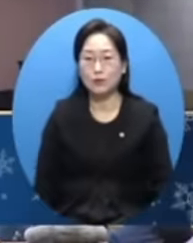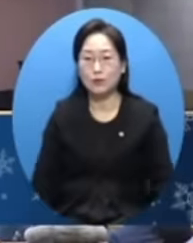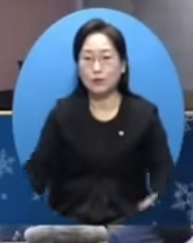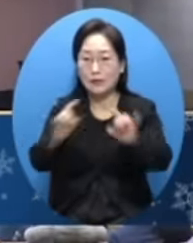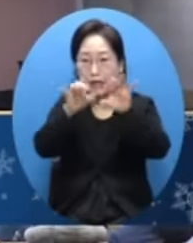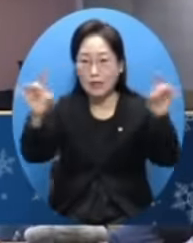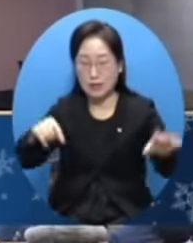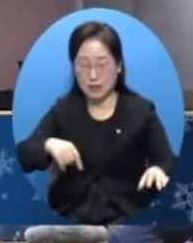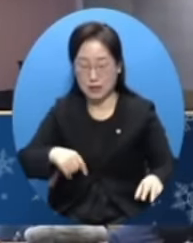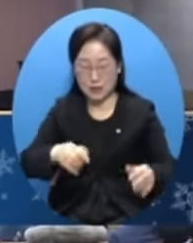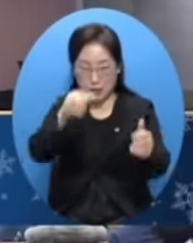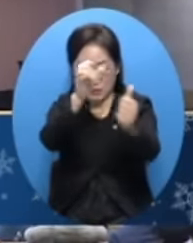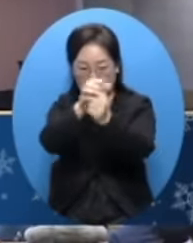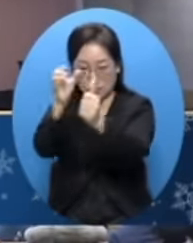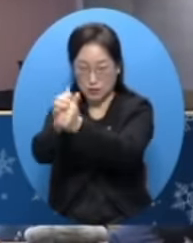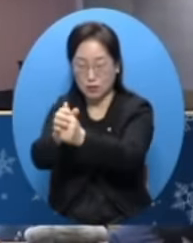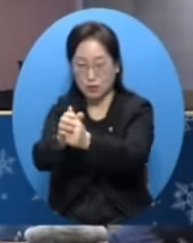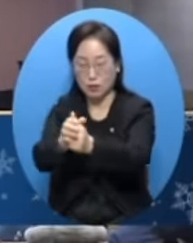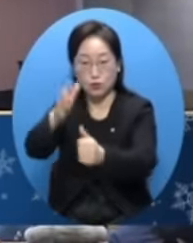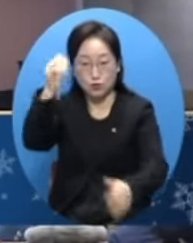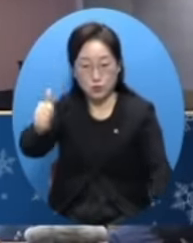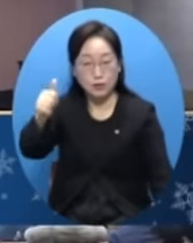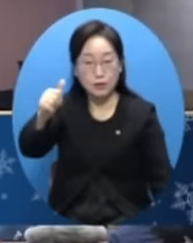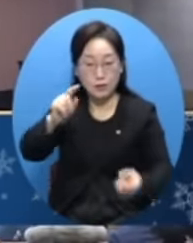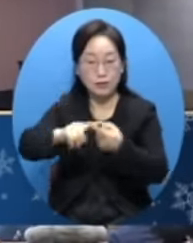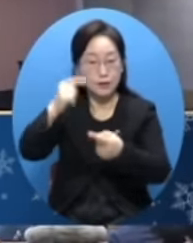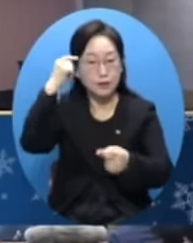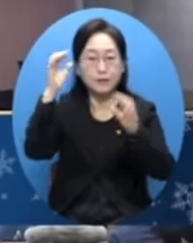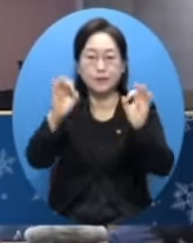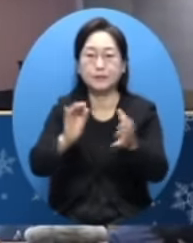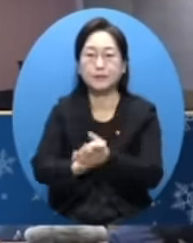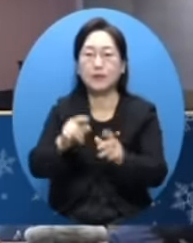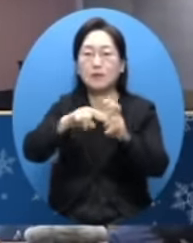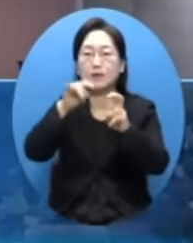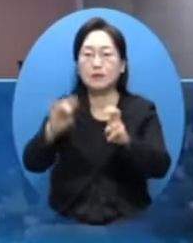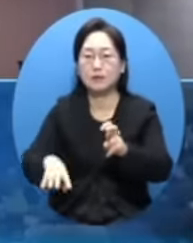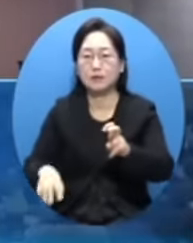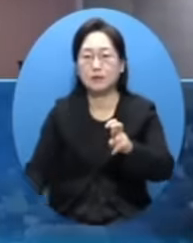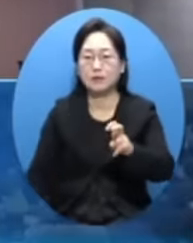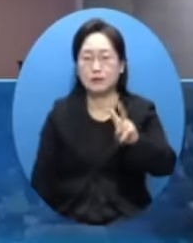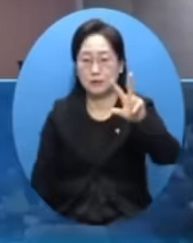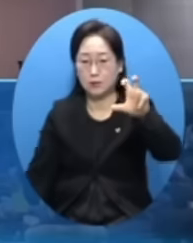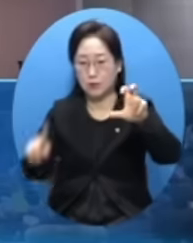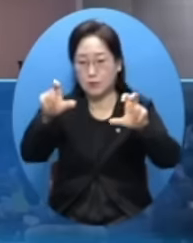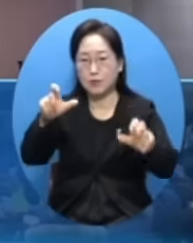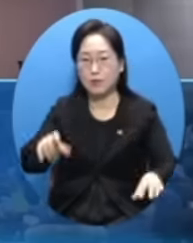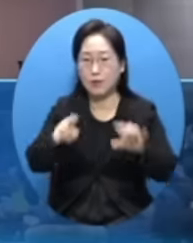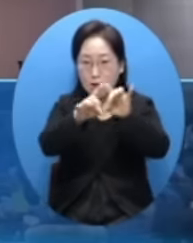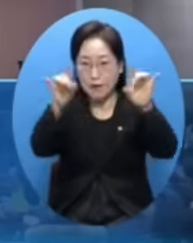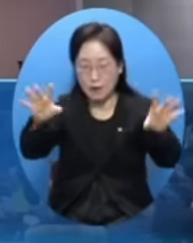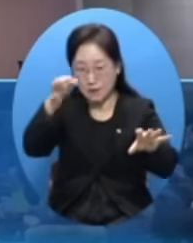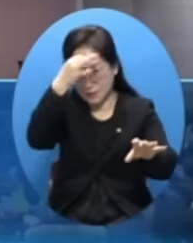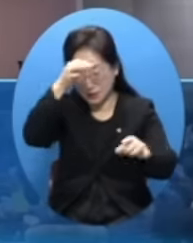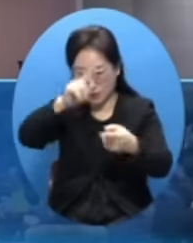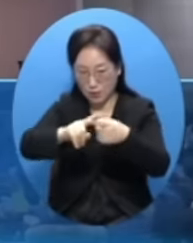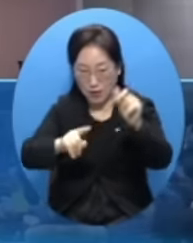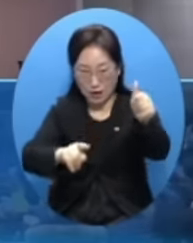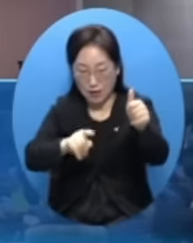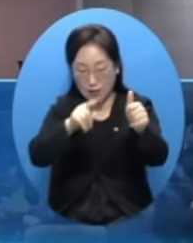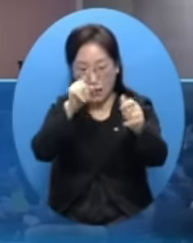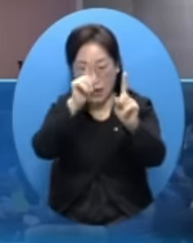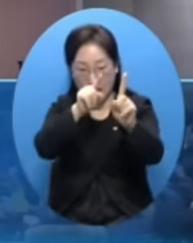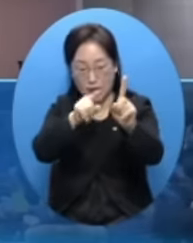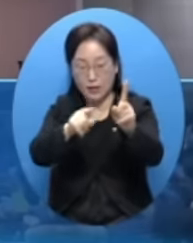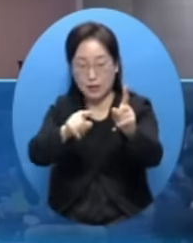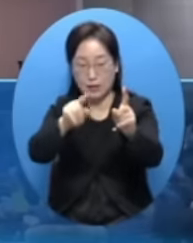자기의 소유를 맡긴 주인에 대해서 함께 생각해보기 원합니다 마태복 2장 15절에 각각 그 재능대로 한 사람 에는 금 다섯